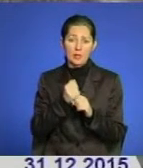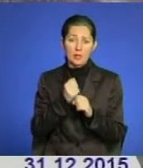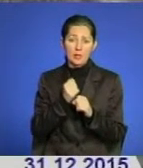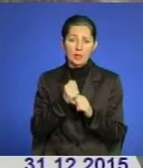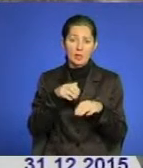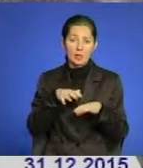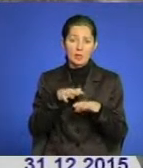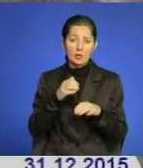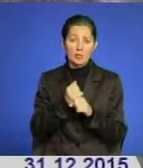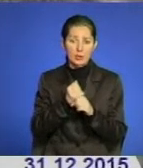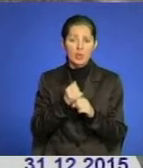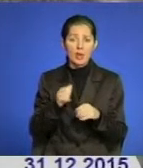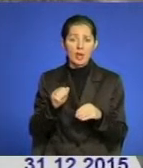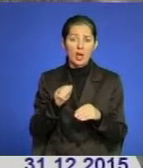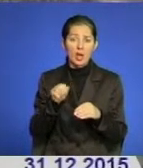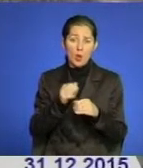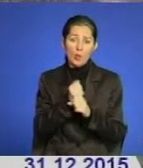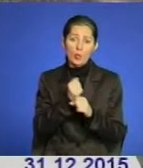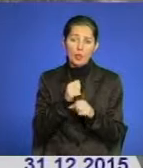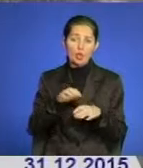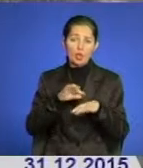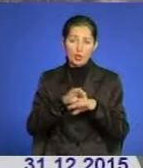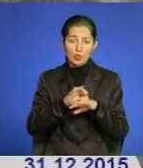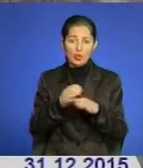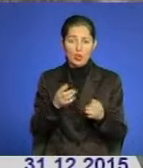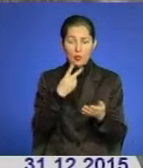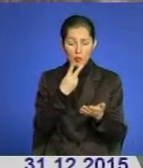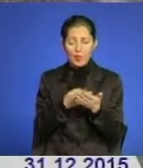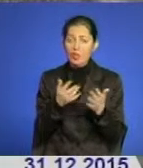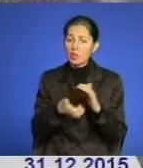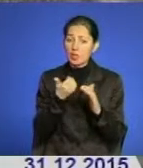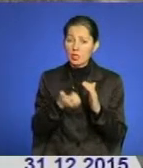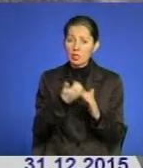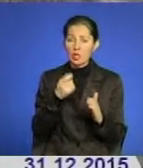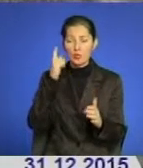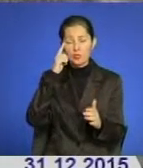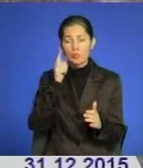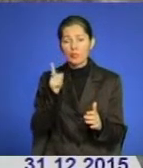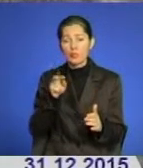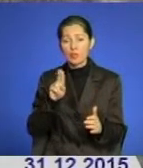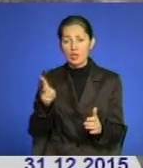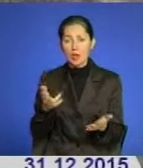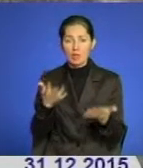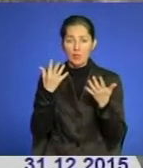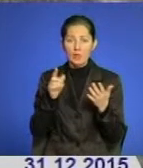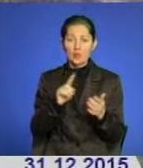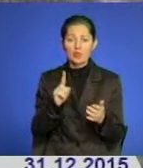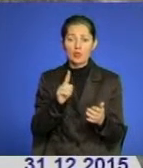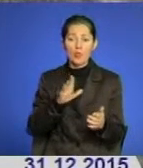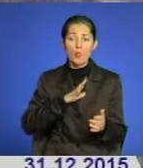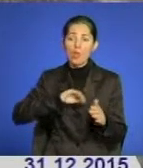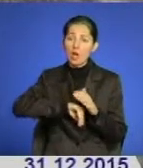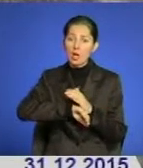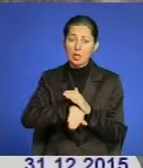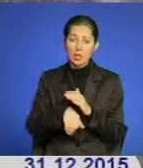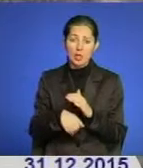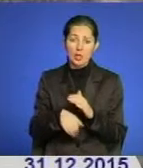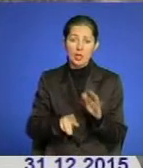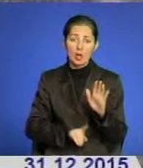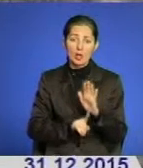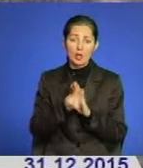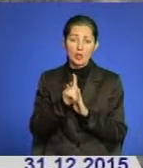і почали думати, що, де і як. І виявили, що була кража,